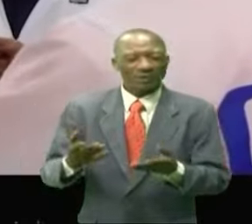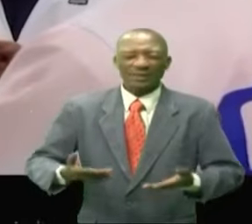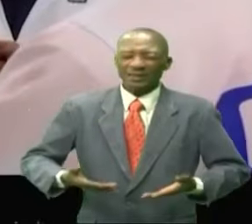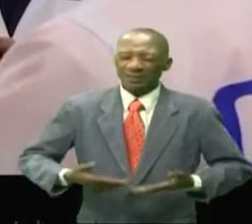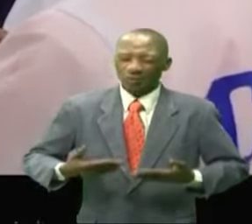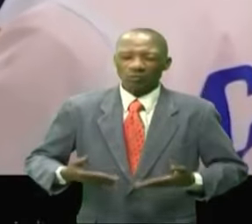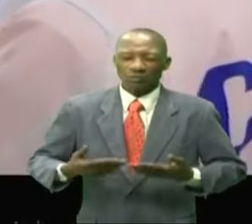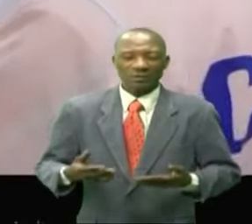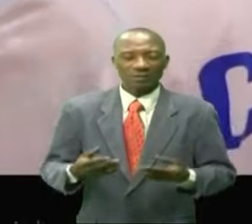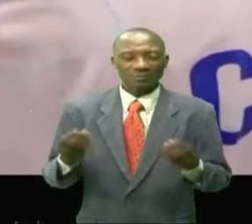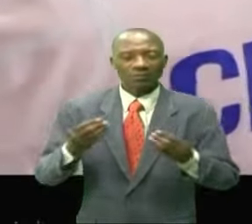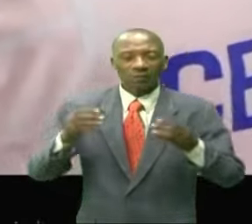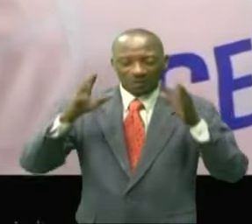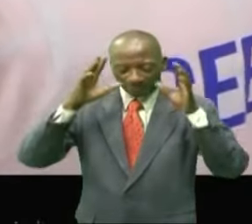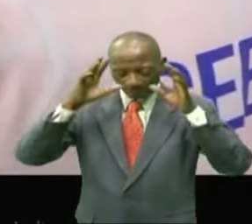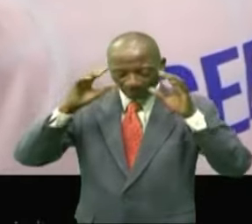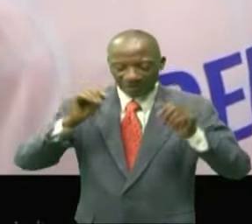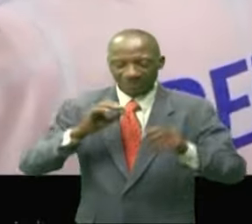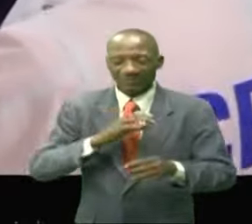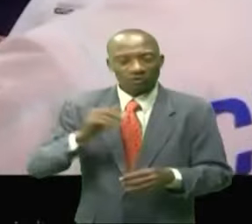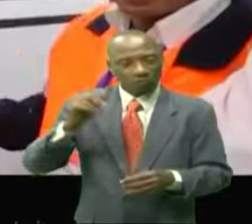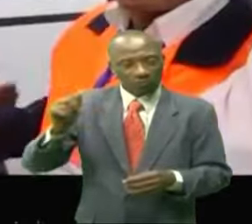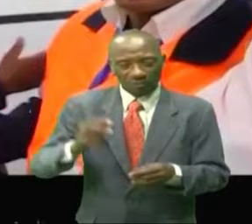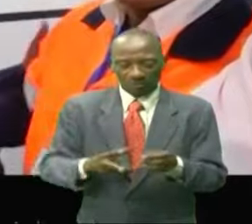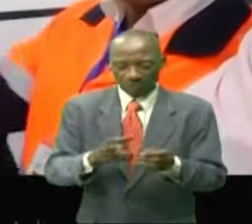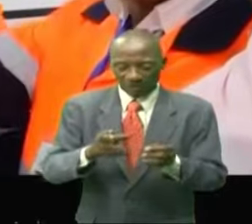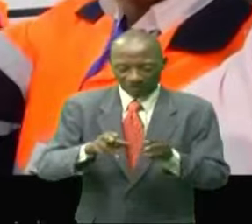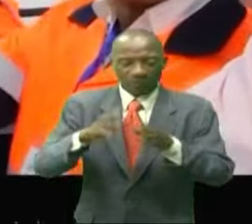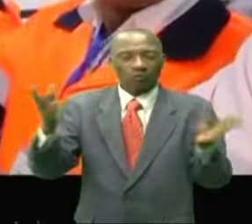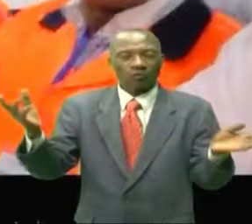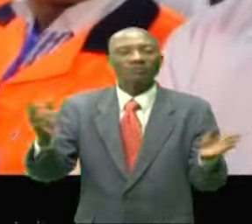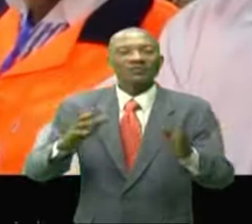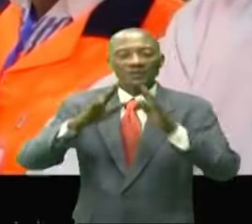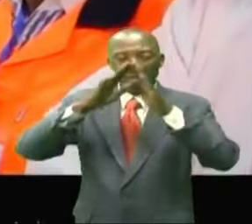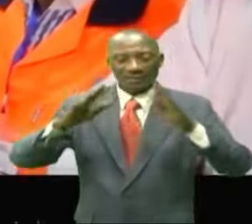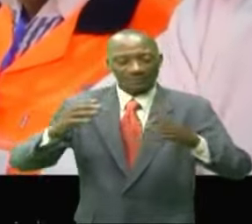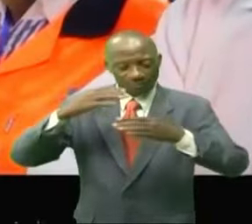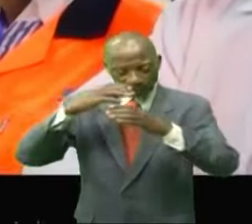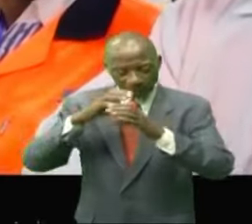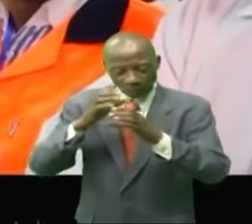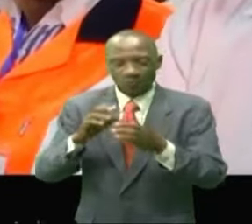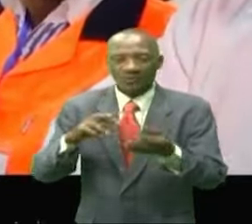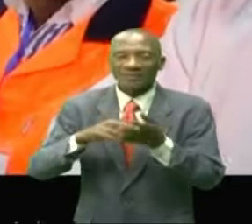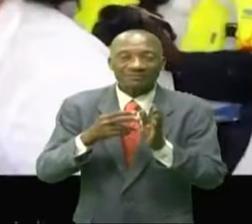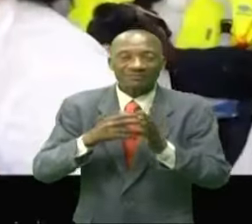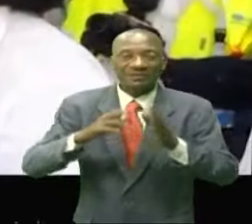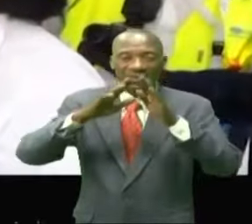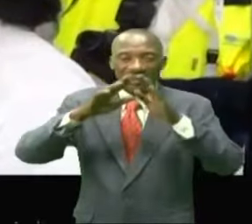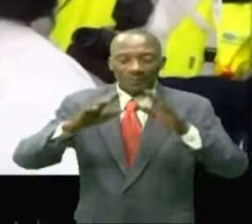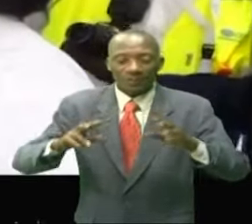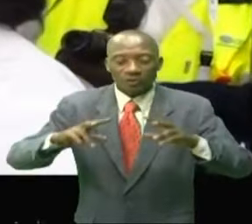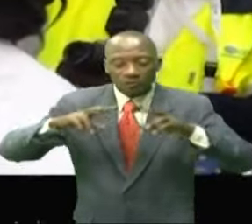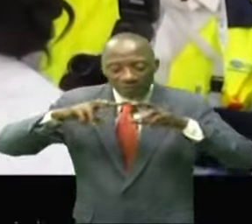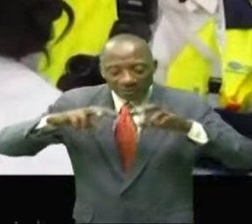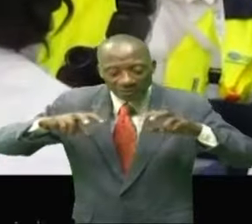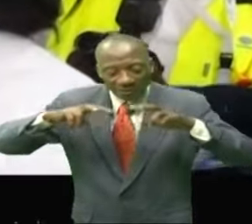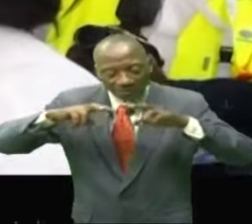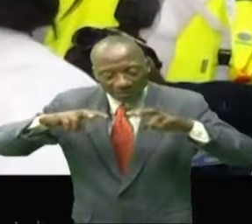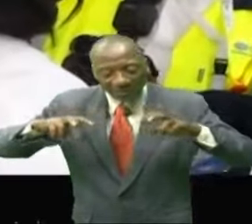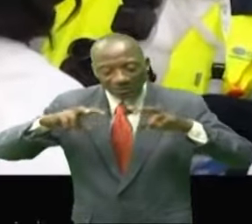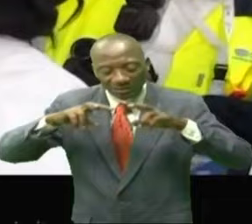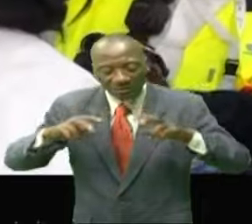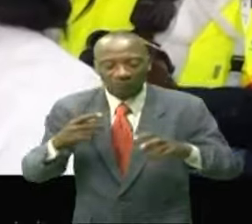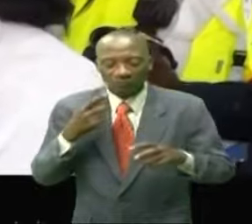de tous les personnels, hommes et femmes, qui ont œuvré pour ce succès et honneur d'aujourd'hui. Car le CEC est